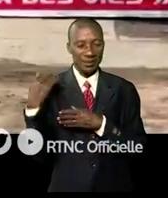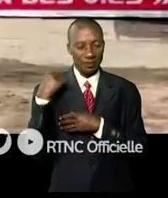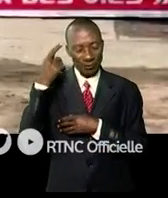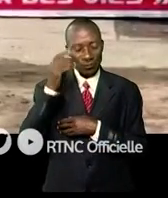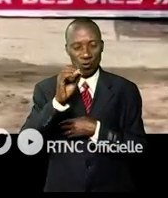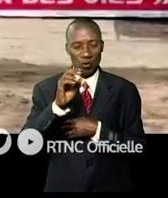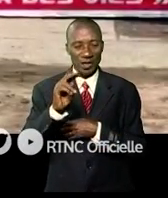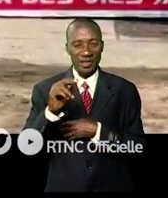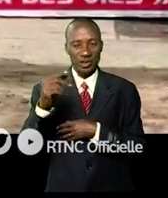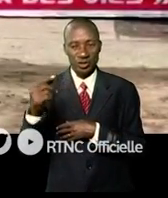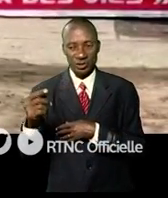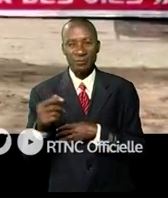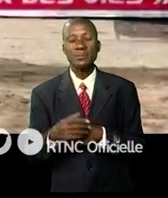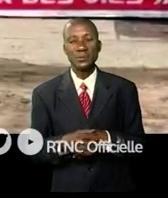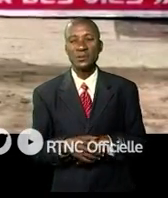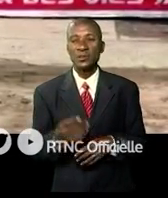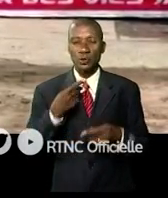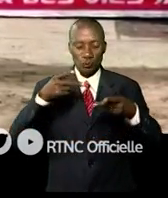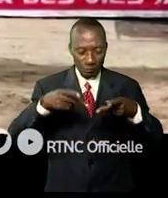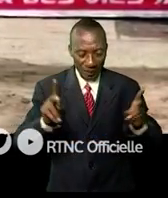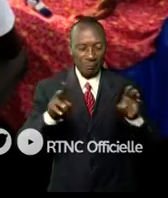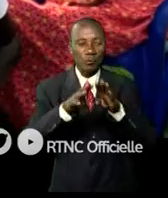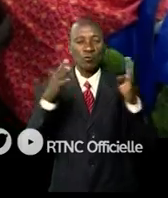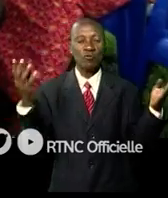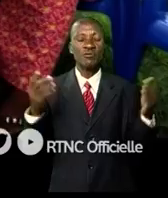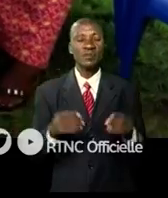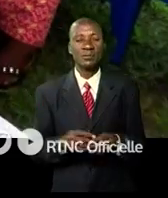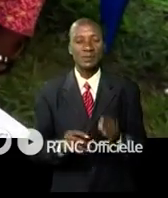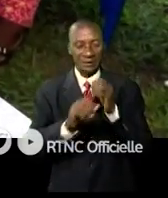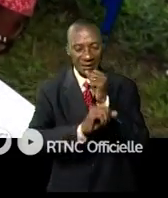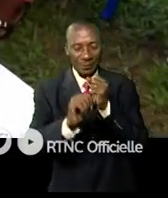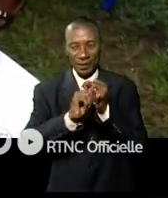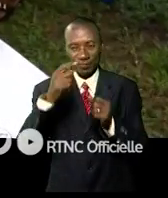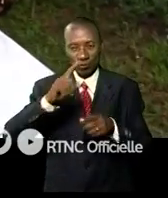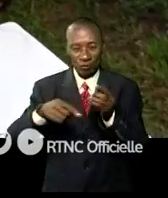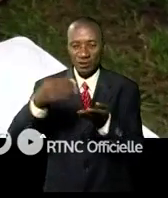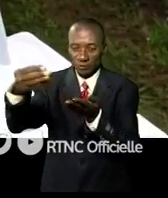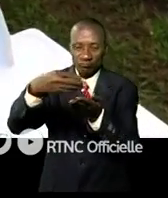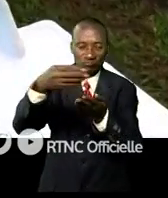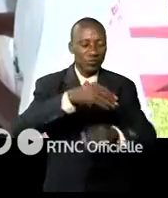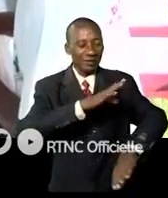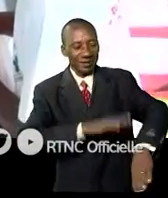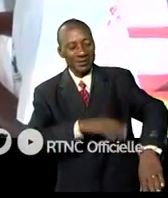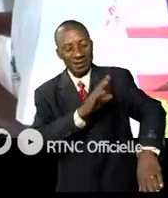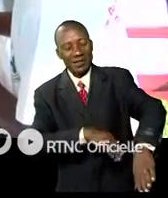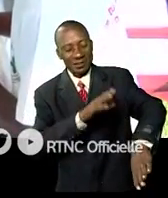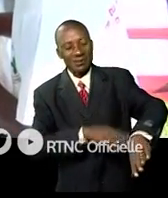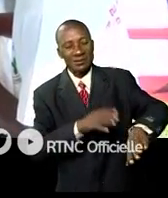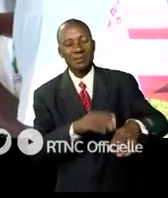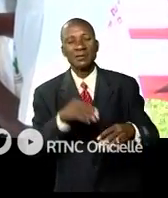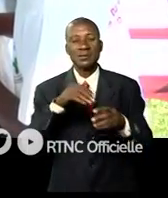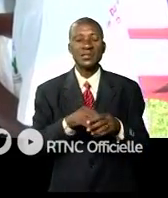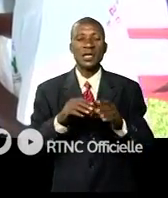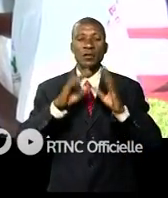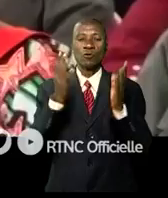vient de donner le go de la campagne de collecte de dons bénévoles de sang pour la population de la commune de Lantélé. Pour cette journée du dimanche